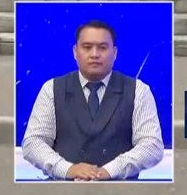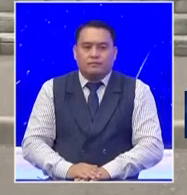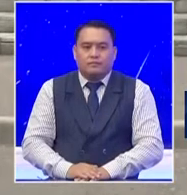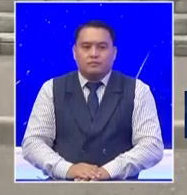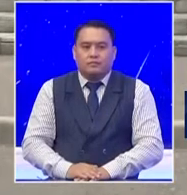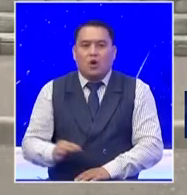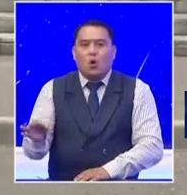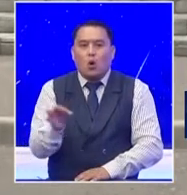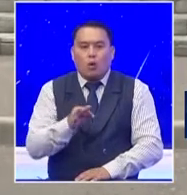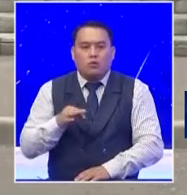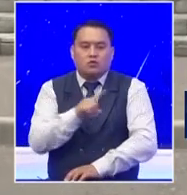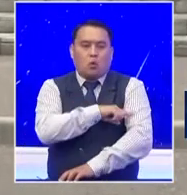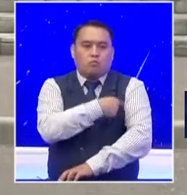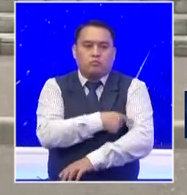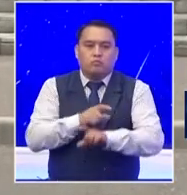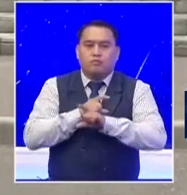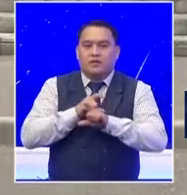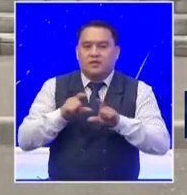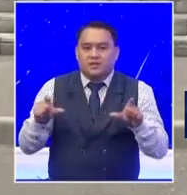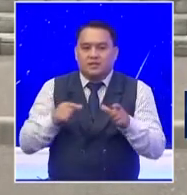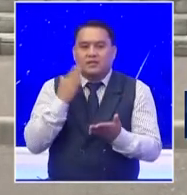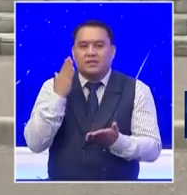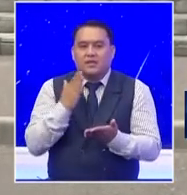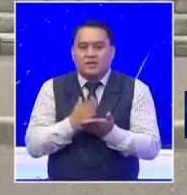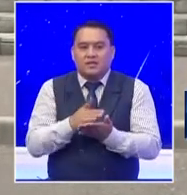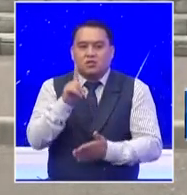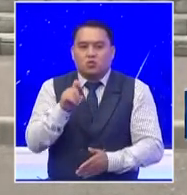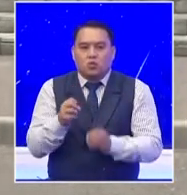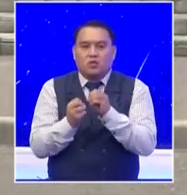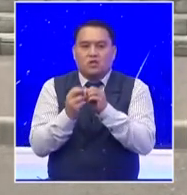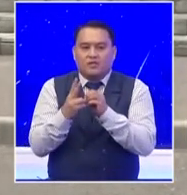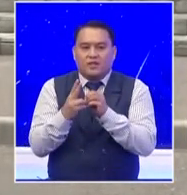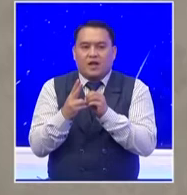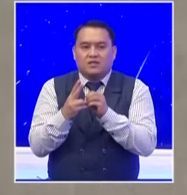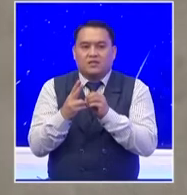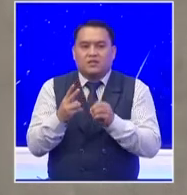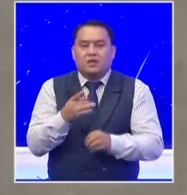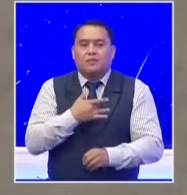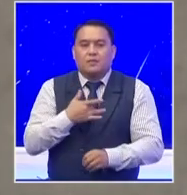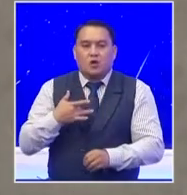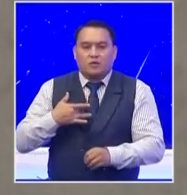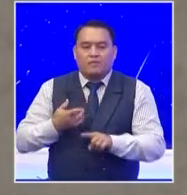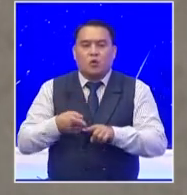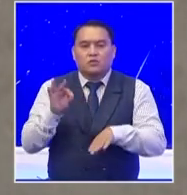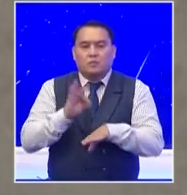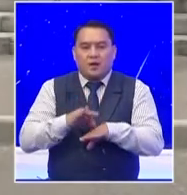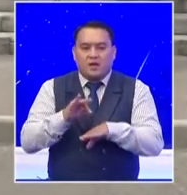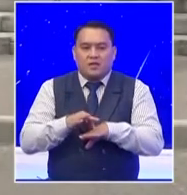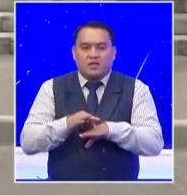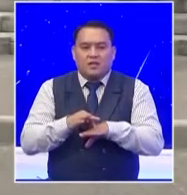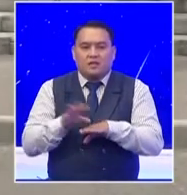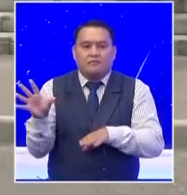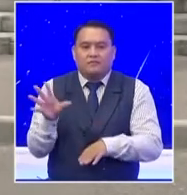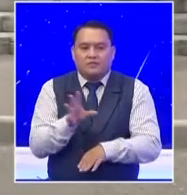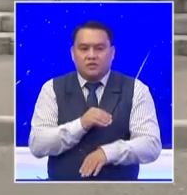областной больнице в провизорном отделении наблюдается 112 пациентов с пневмонией. В больнице 64 концентраторов